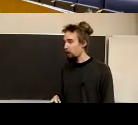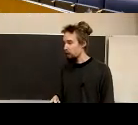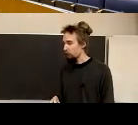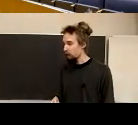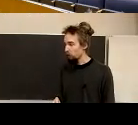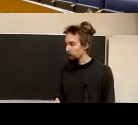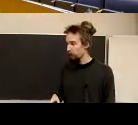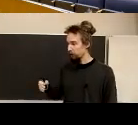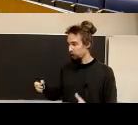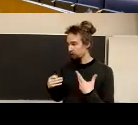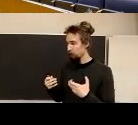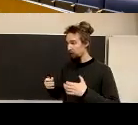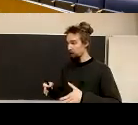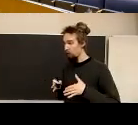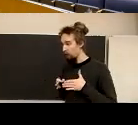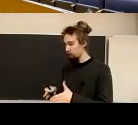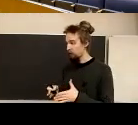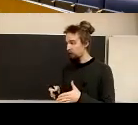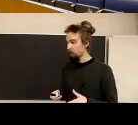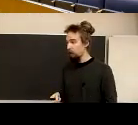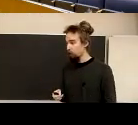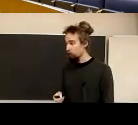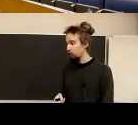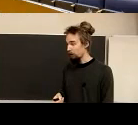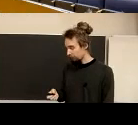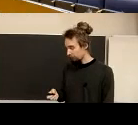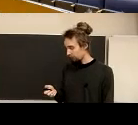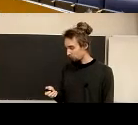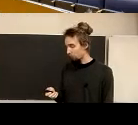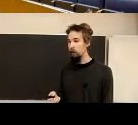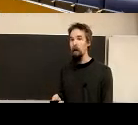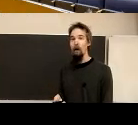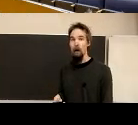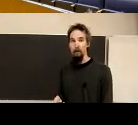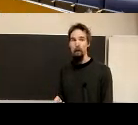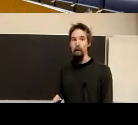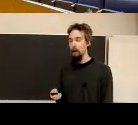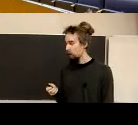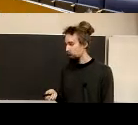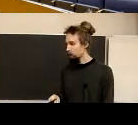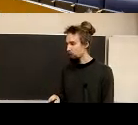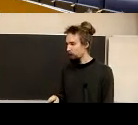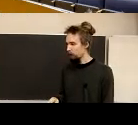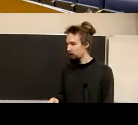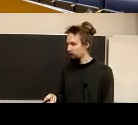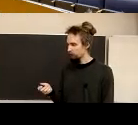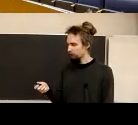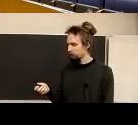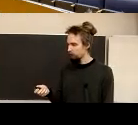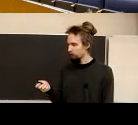teemaa kartoitettu, että ihmiset kokee, että ne voi paremmin saada yhteyden niiden niin kuin olemassa oleviin arvoihin